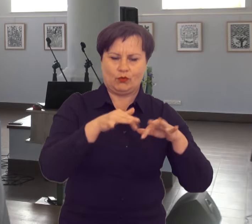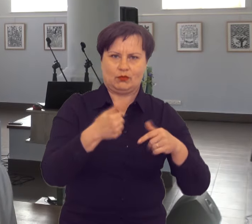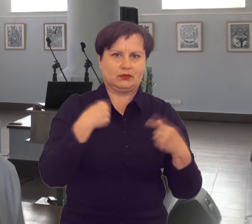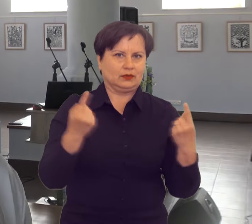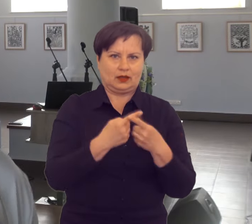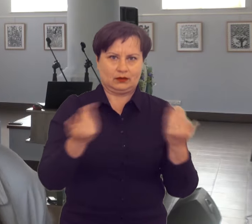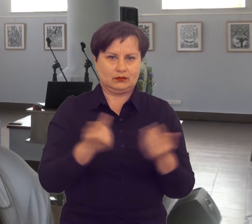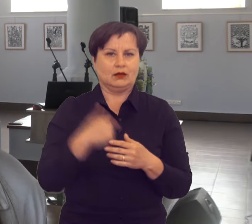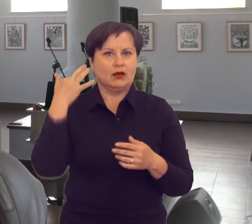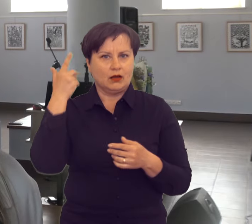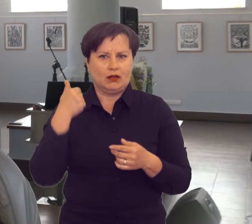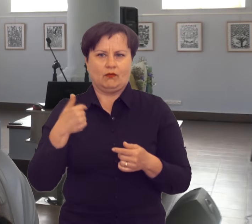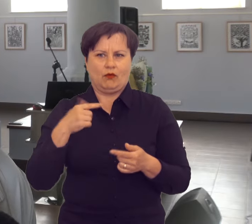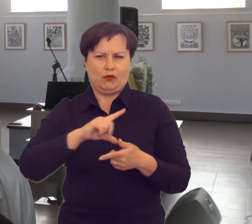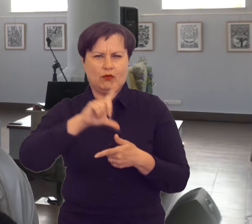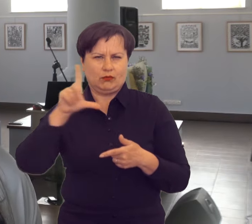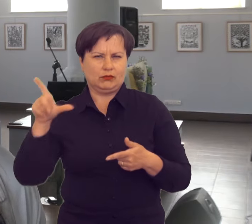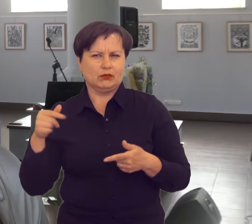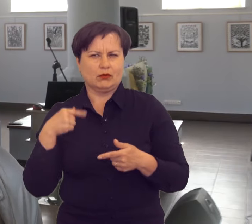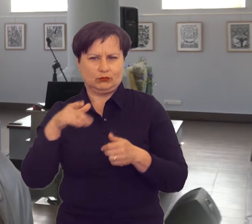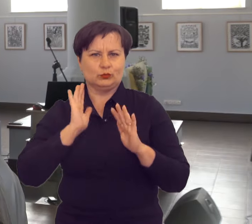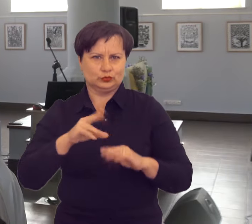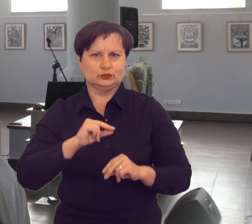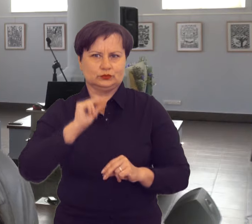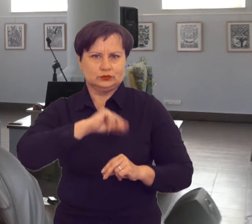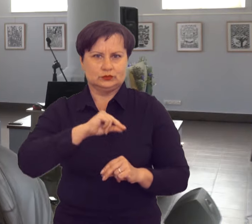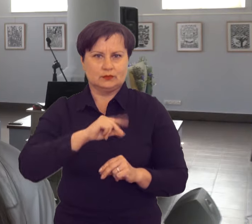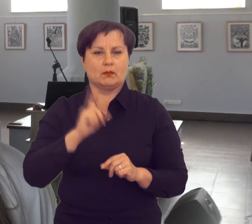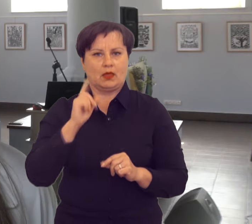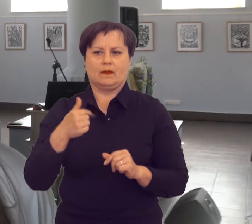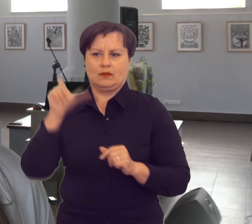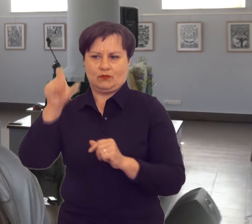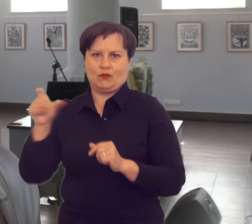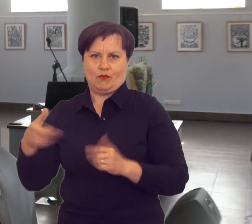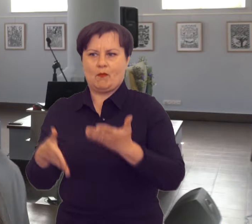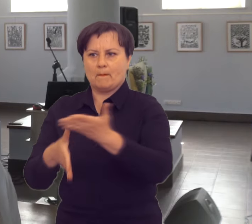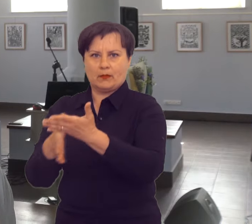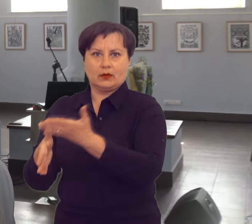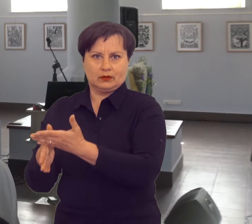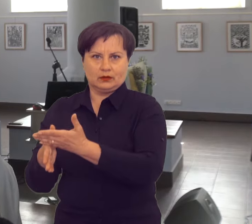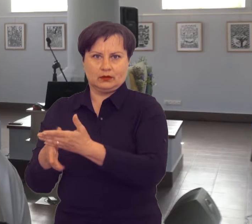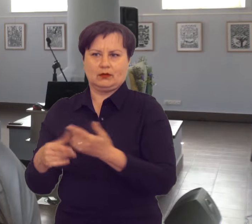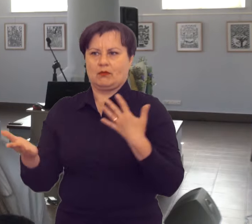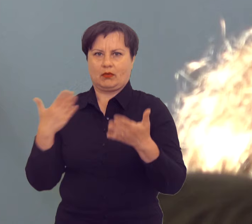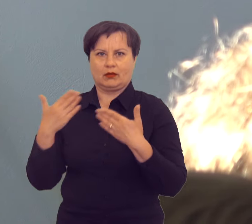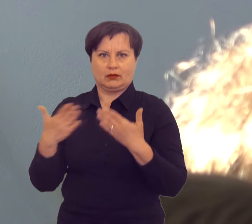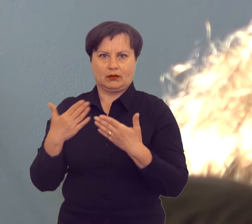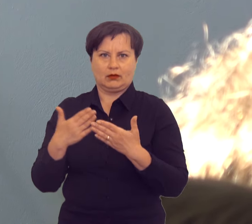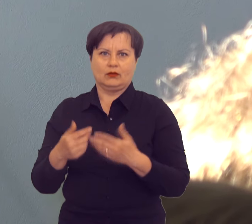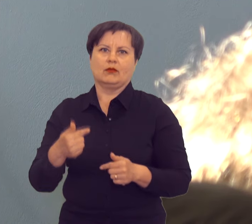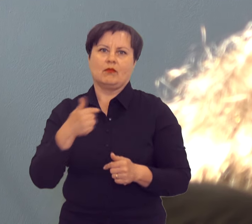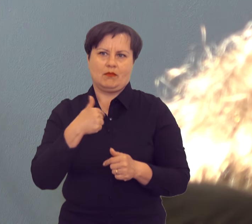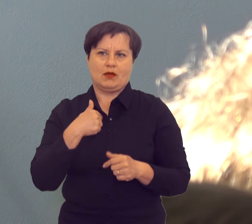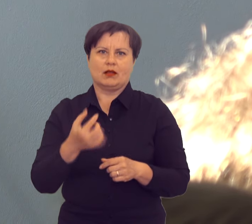viduj prie kompiuterio tikrai netinka, nors tikrai labai ilgą laikę galvojau, kad tokį darbą ir dirbsiu, bet žmonėm padėti